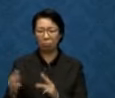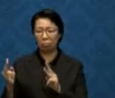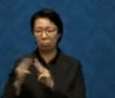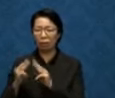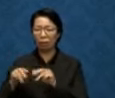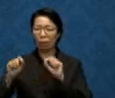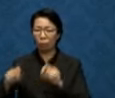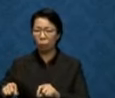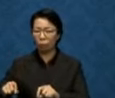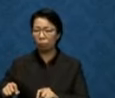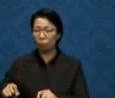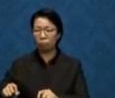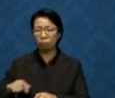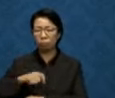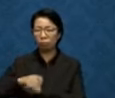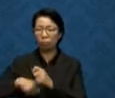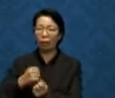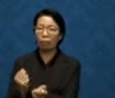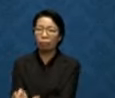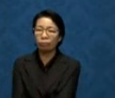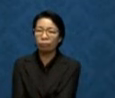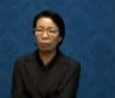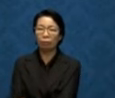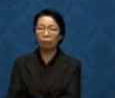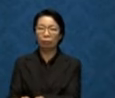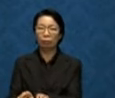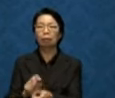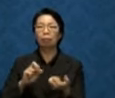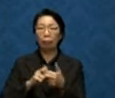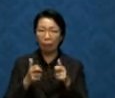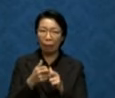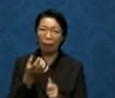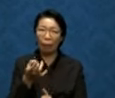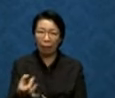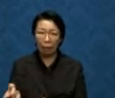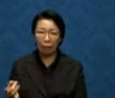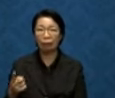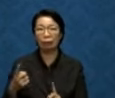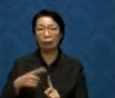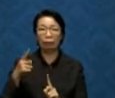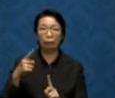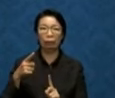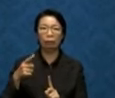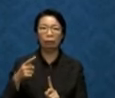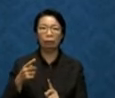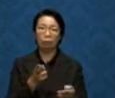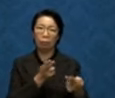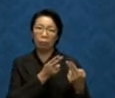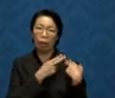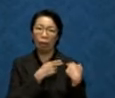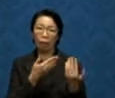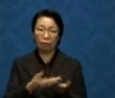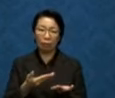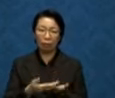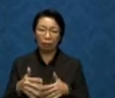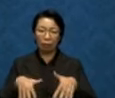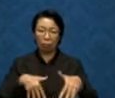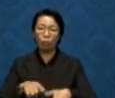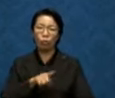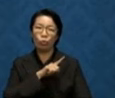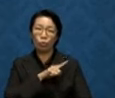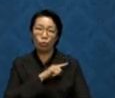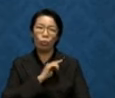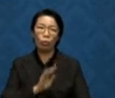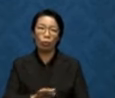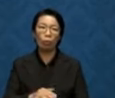ซื้อไฟว่ามาล้นเกลอเนี่ยมันก่อให้เกิดปัญหาอะไรบ้างนะครับอันที่ 1ก็คือเป็นภาระค่าใช้จ่ายของประชาชนนะครับเพราะ